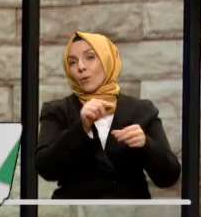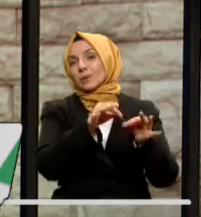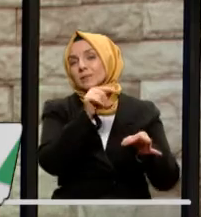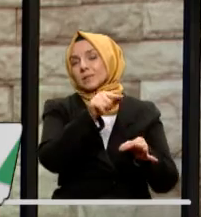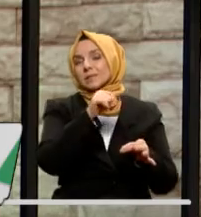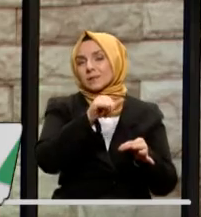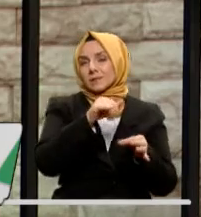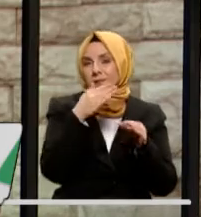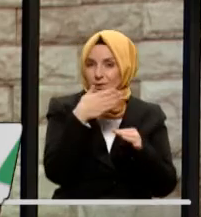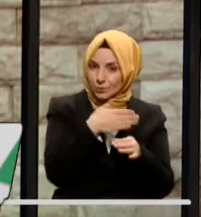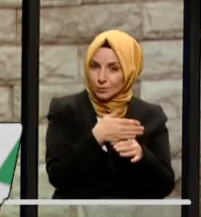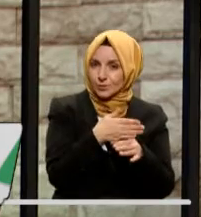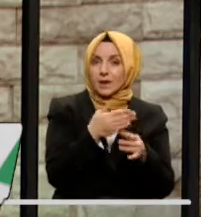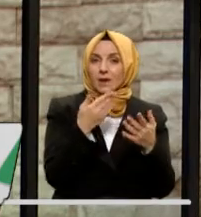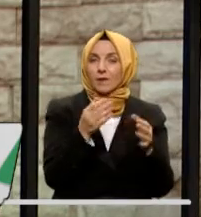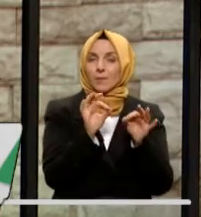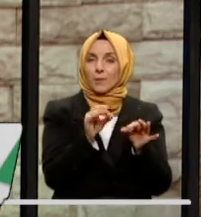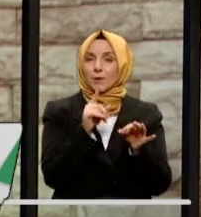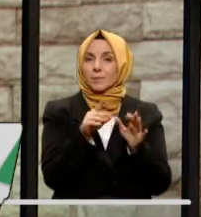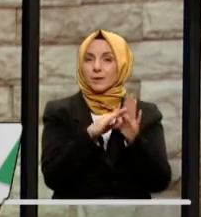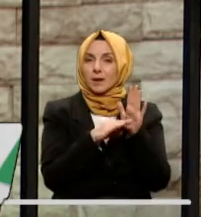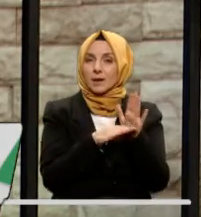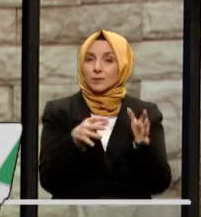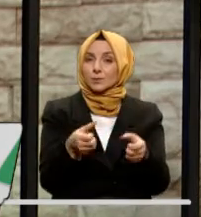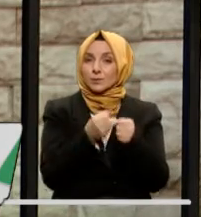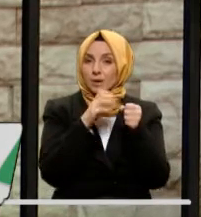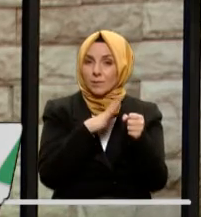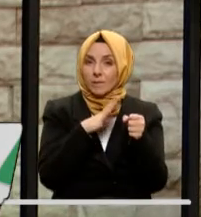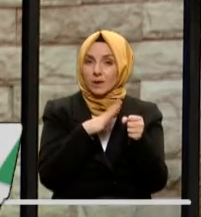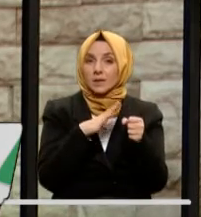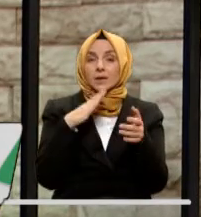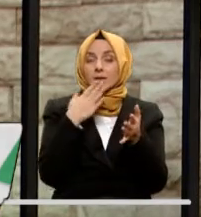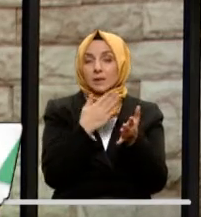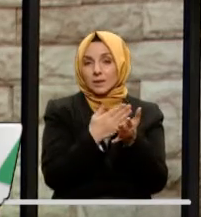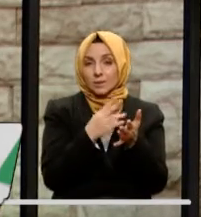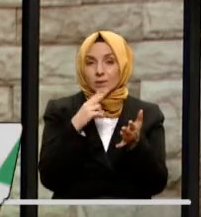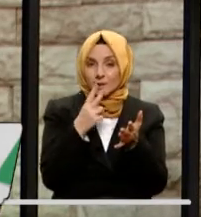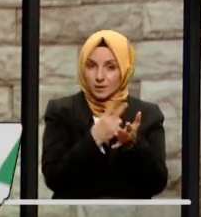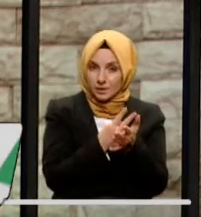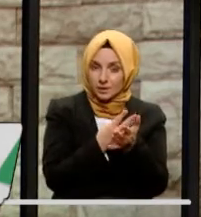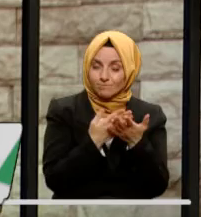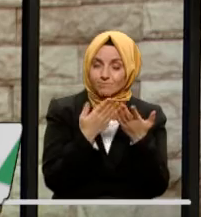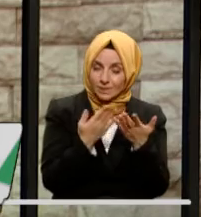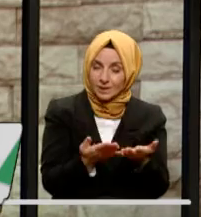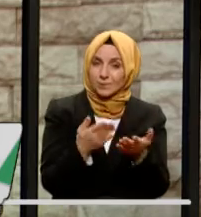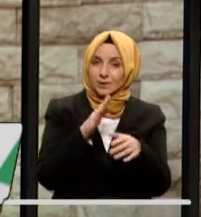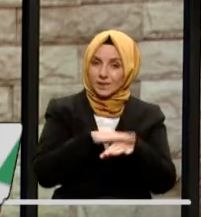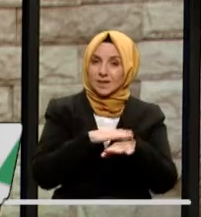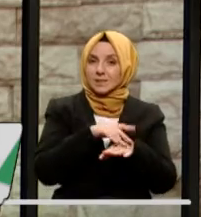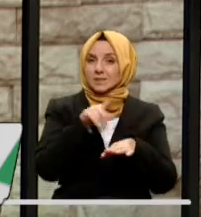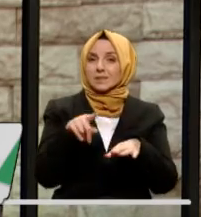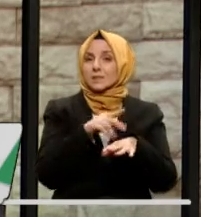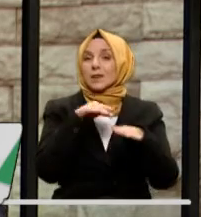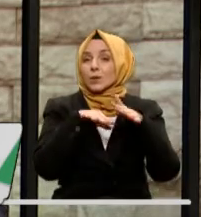tam vermiştiniz böyle bir eşleşme var hayat kurtarır de kabul ederseniz size köprü alacağız diyoruz genelde kabul ediyorlar